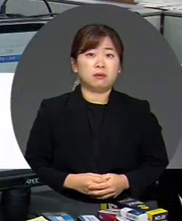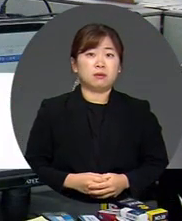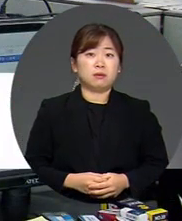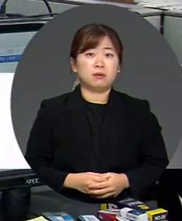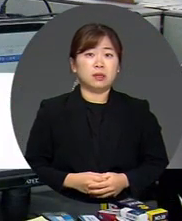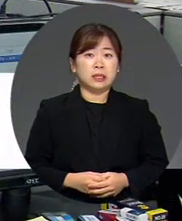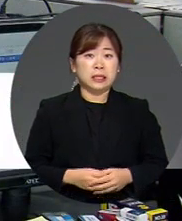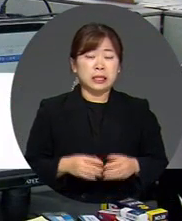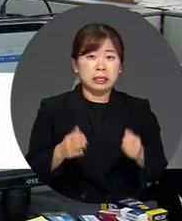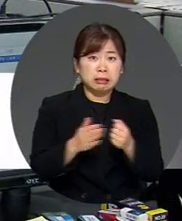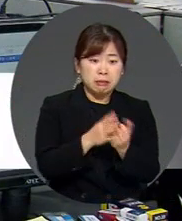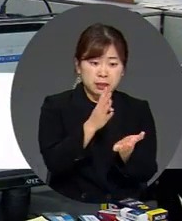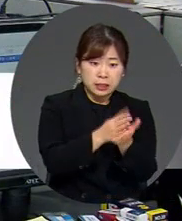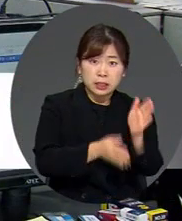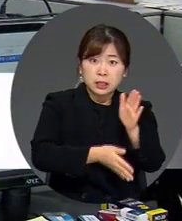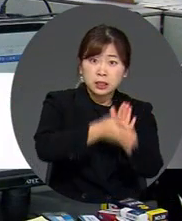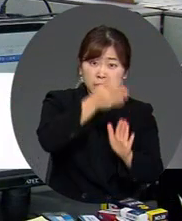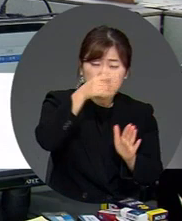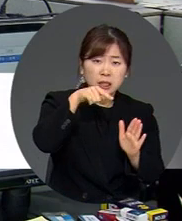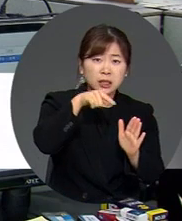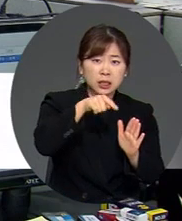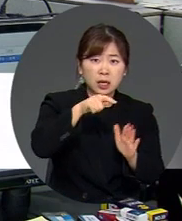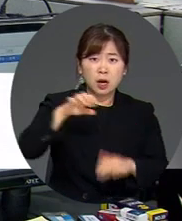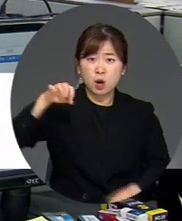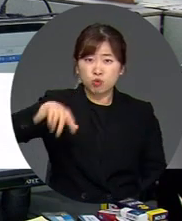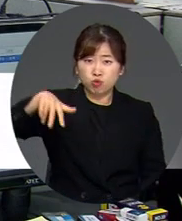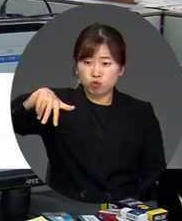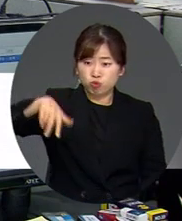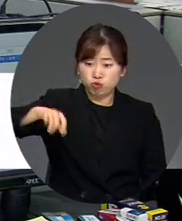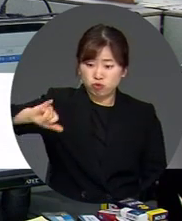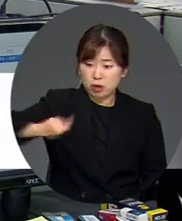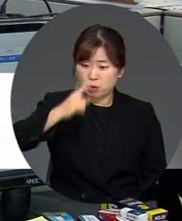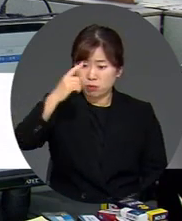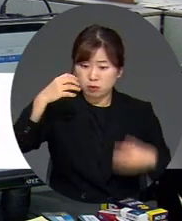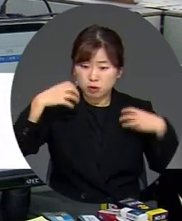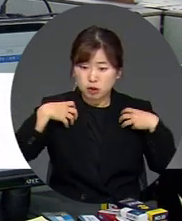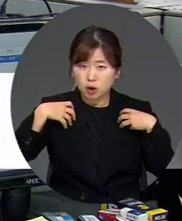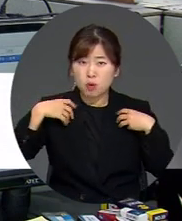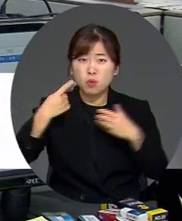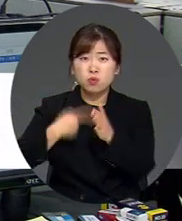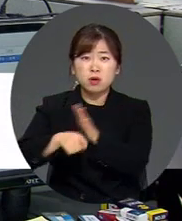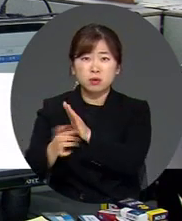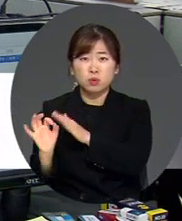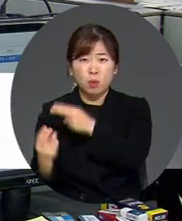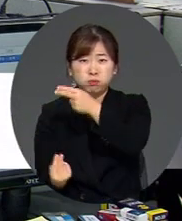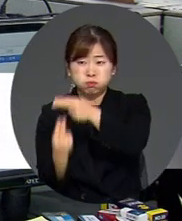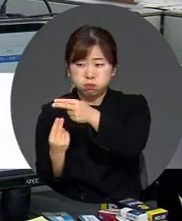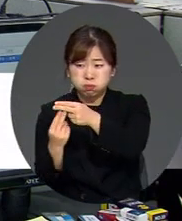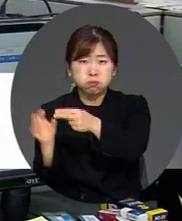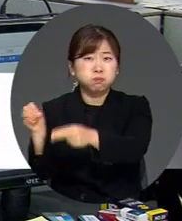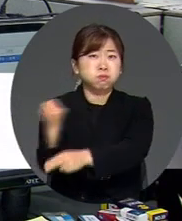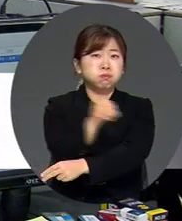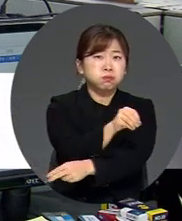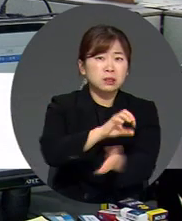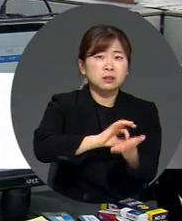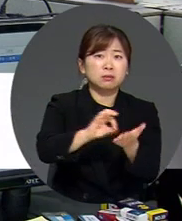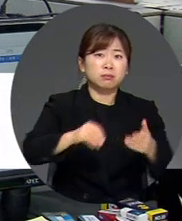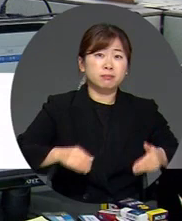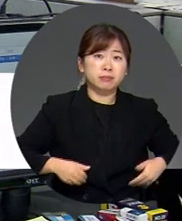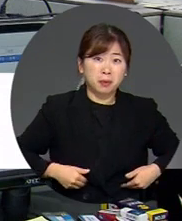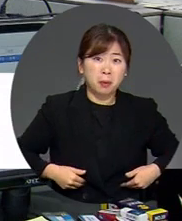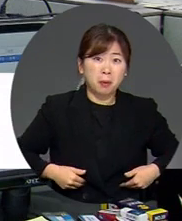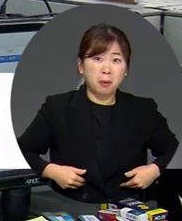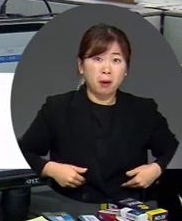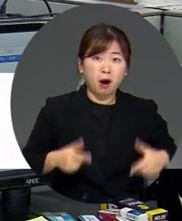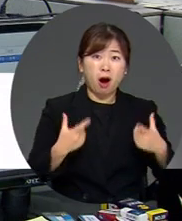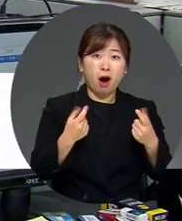있습니다. 사천시는 우주항공청 관련 예산까지 빼냈어야 할 처지라는데 특히 재정 자립도가 낮은 지자체의